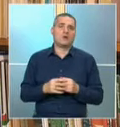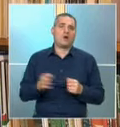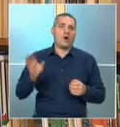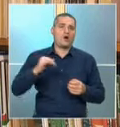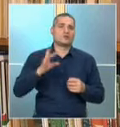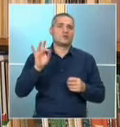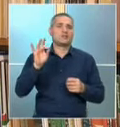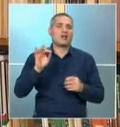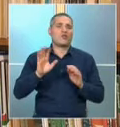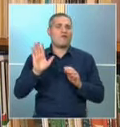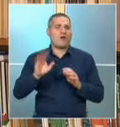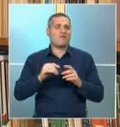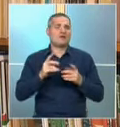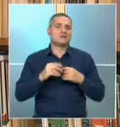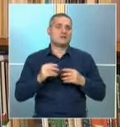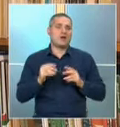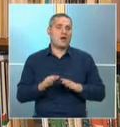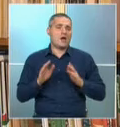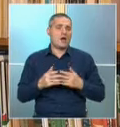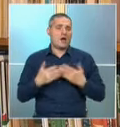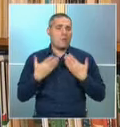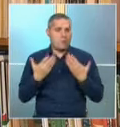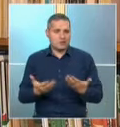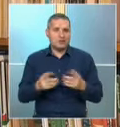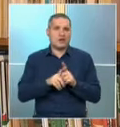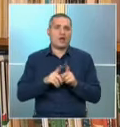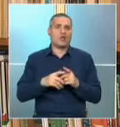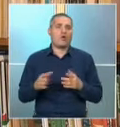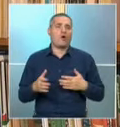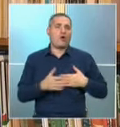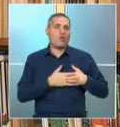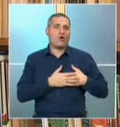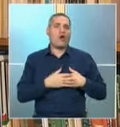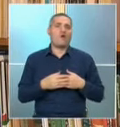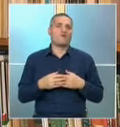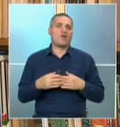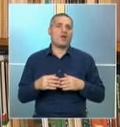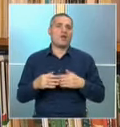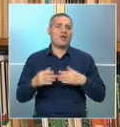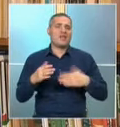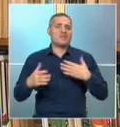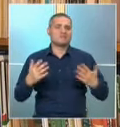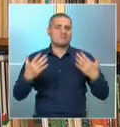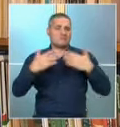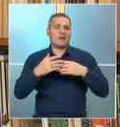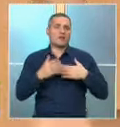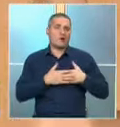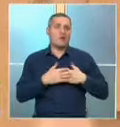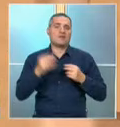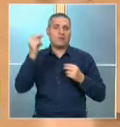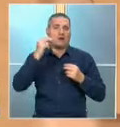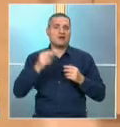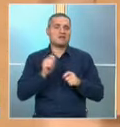още от средновековието са почитани като така духовни покровители на българите, като създатели на нашата